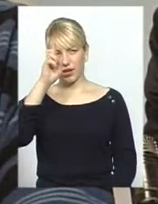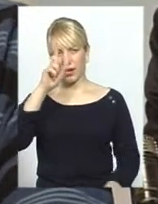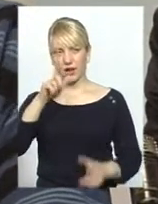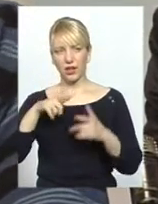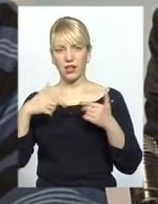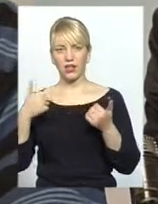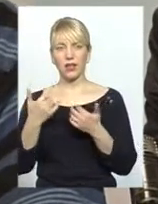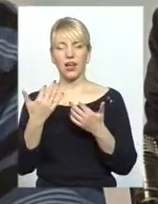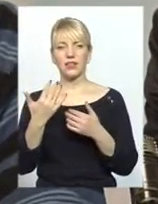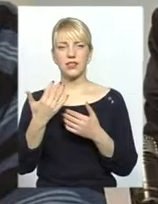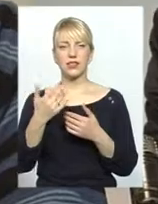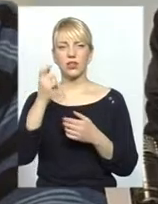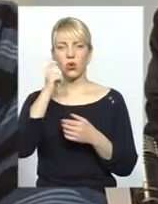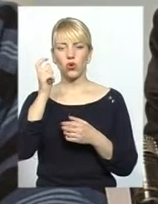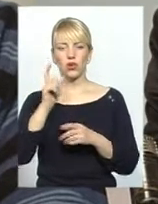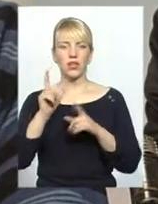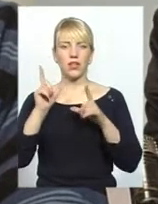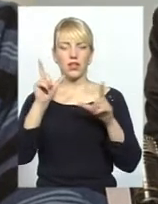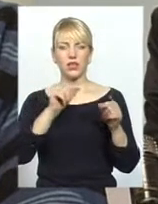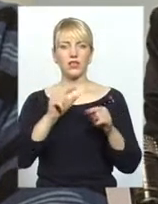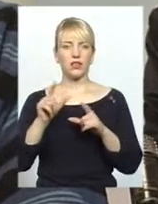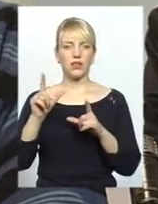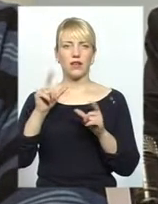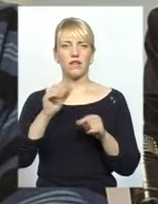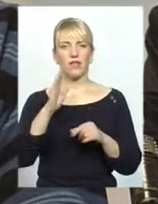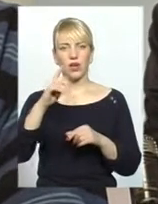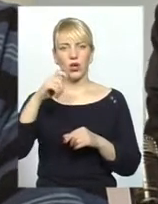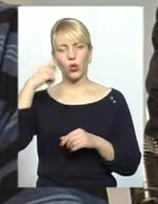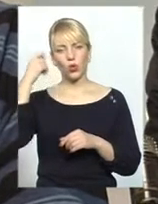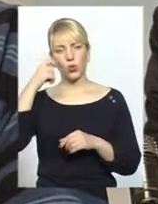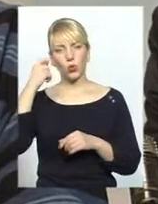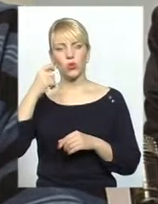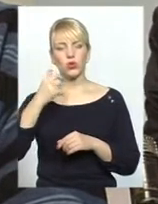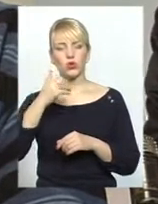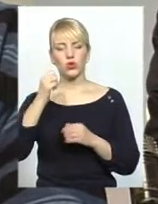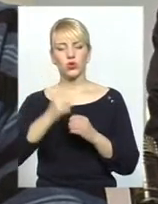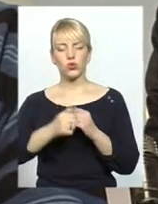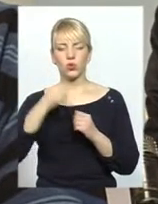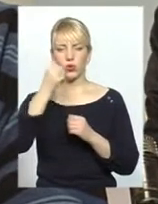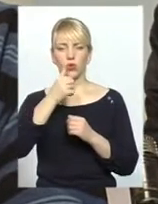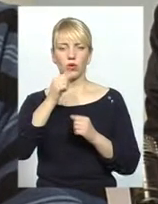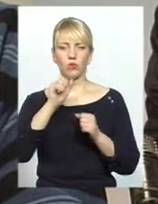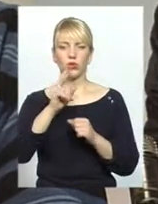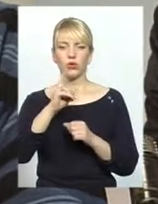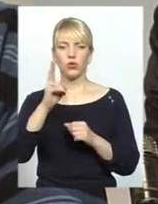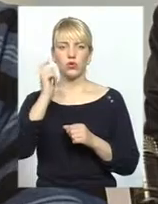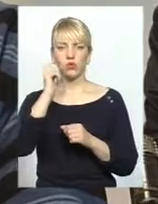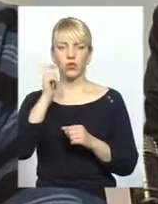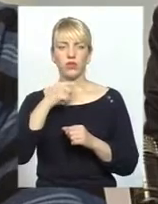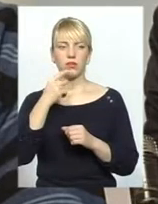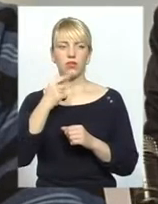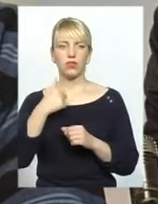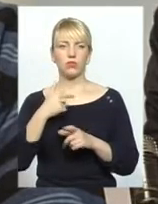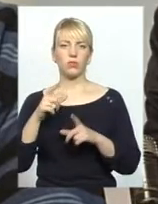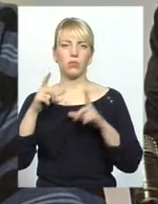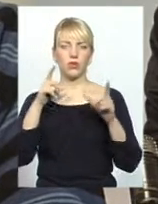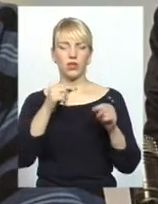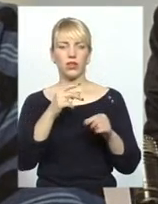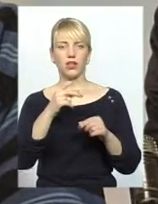українців відвідує Турцію щороку? Якісь є проблеми? Чи, може, хтось приїхав з українців і сказав, що от ми поїхали, нас не пустили на